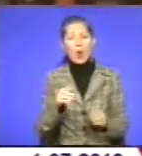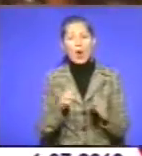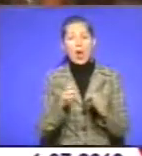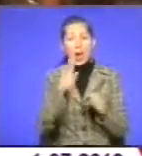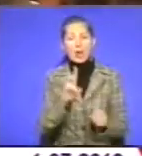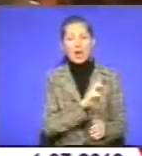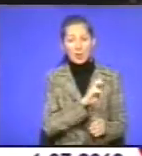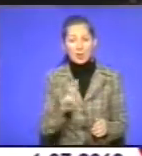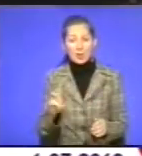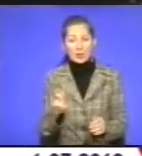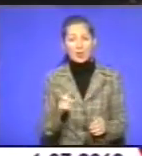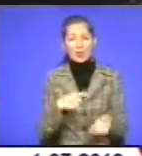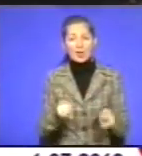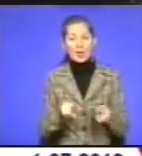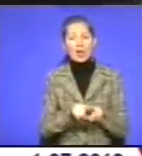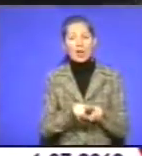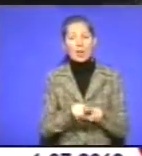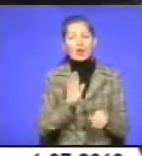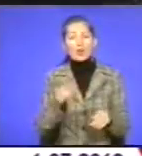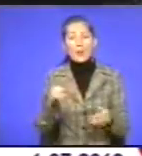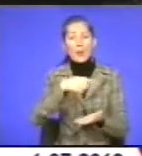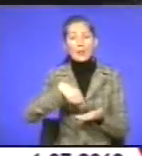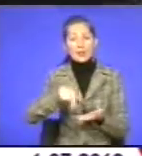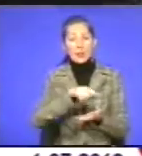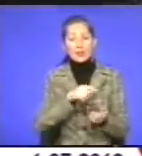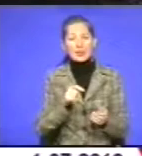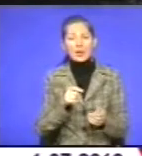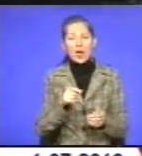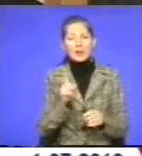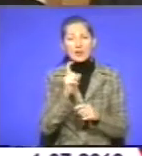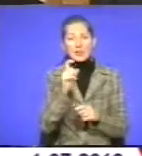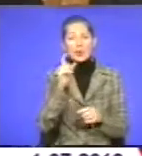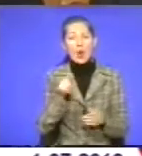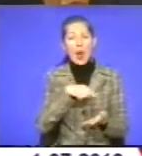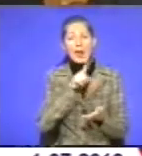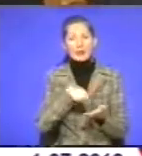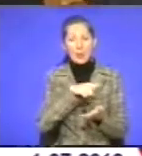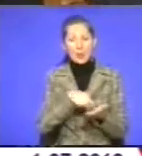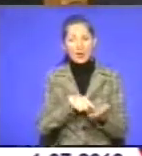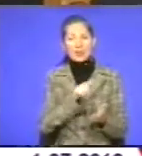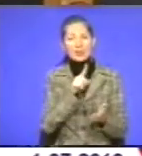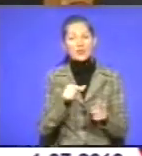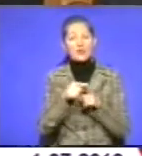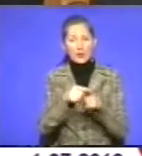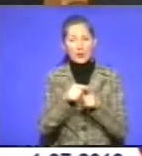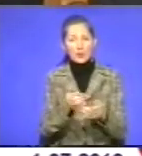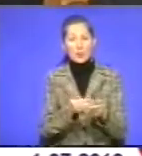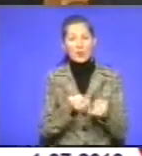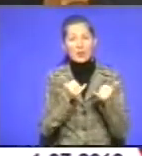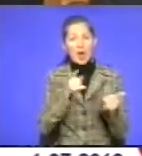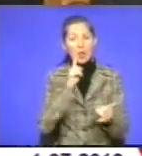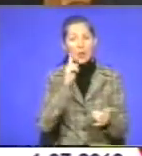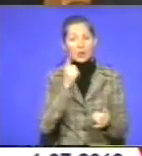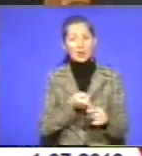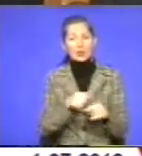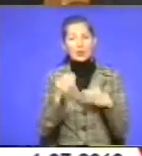диск «Відповіді на 100 запитань молоді» блаженнішого Святослава. Вони стосуються співжиття, морального, духовного. Так